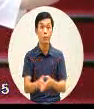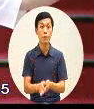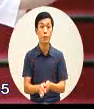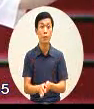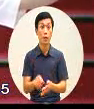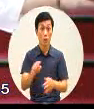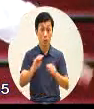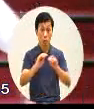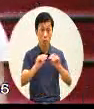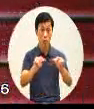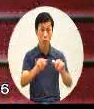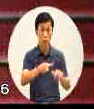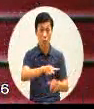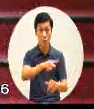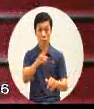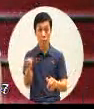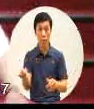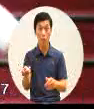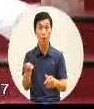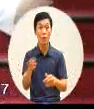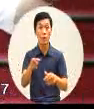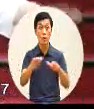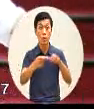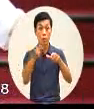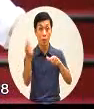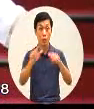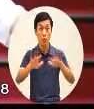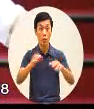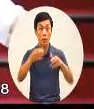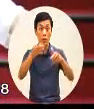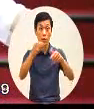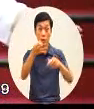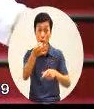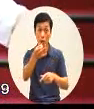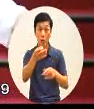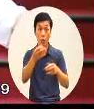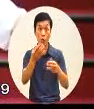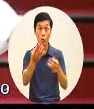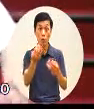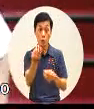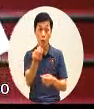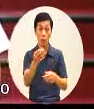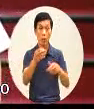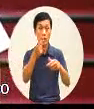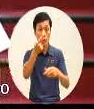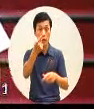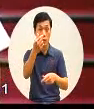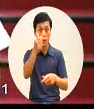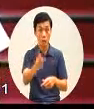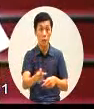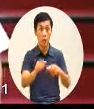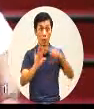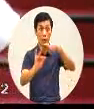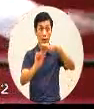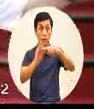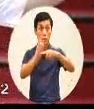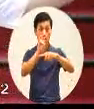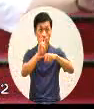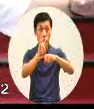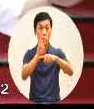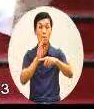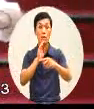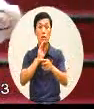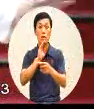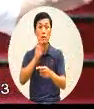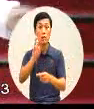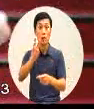你土地移转，比如说你公告限值这是1亿，公告限值1亿，你 30% 就是3000万，它是用